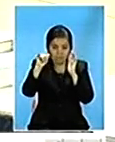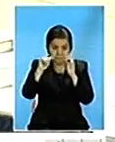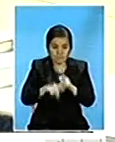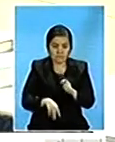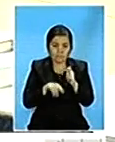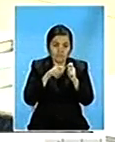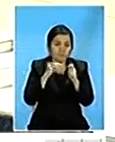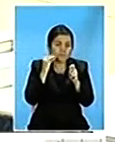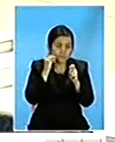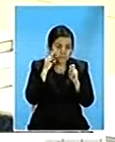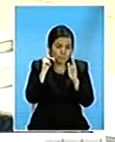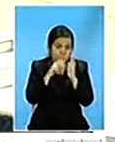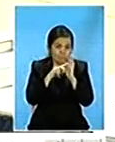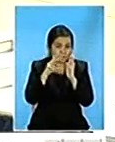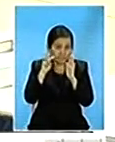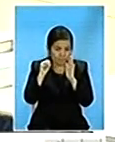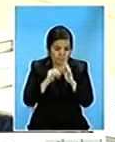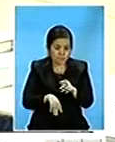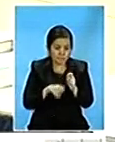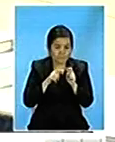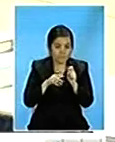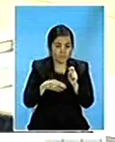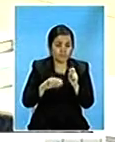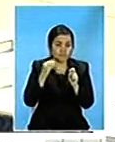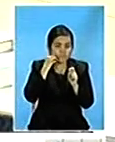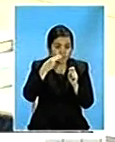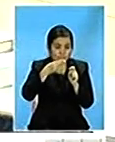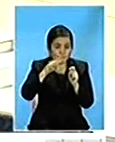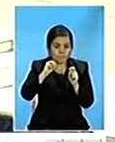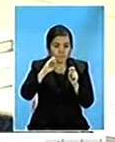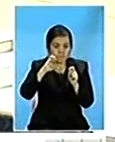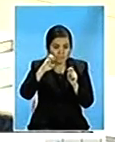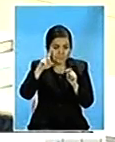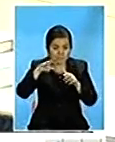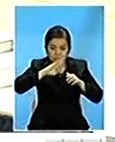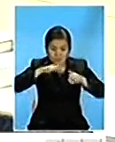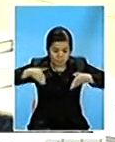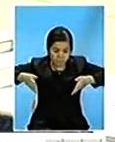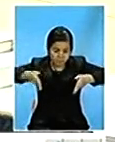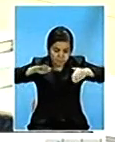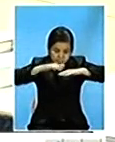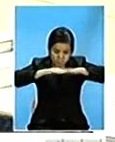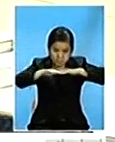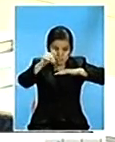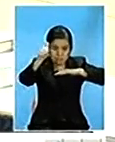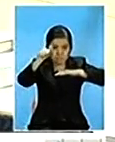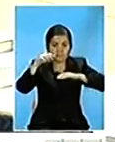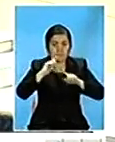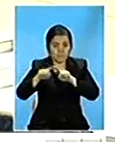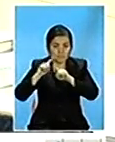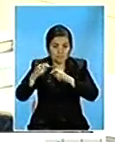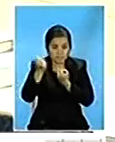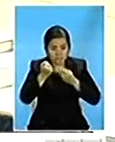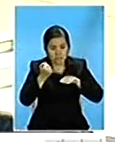บ้านหมี่คมโรงชดานี่ครับถ้าถนนสายนี้ปรับปรุงให้ดีมันจะสั้นอีกประมาณ 4-50 กิโลครับ